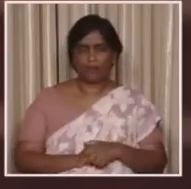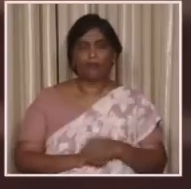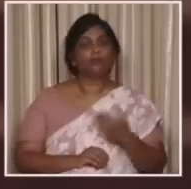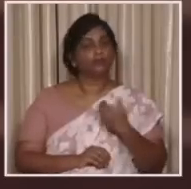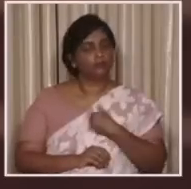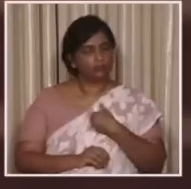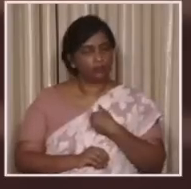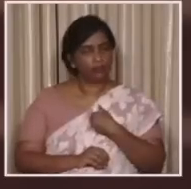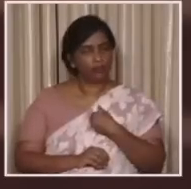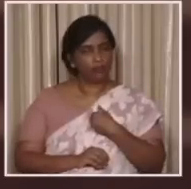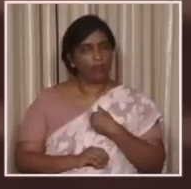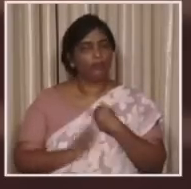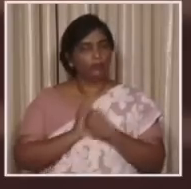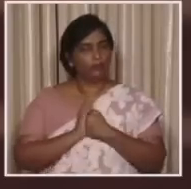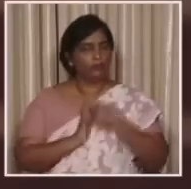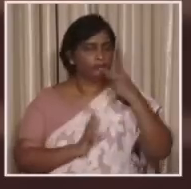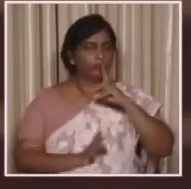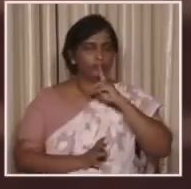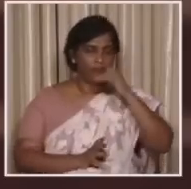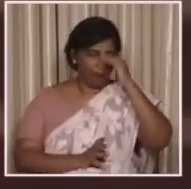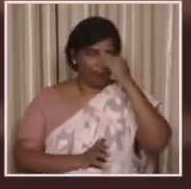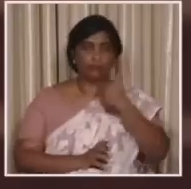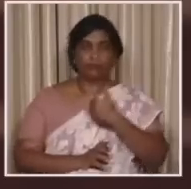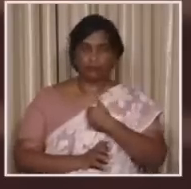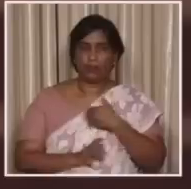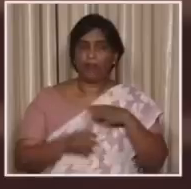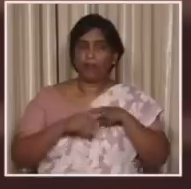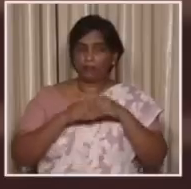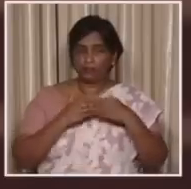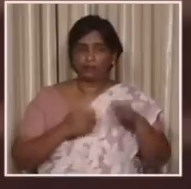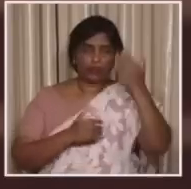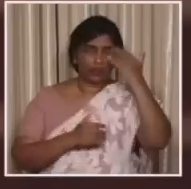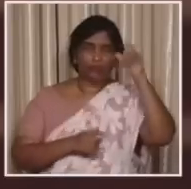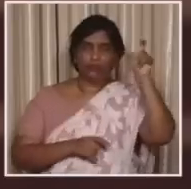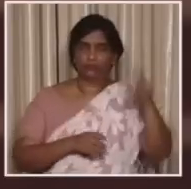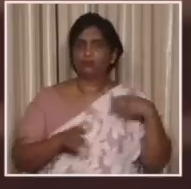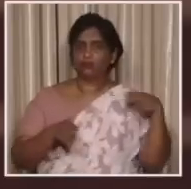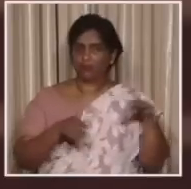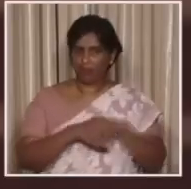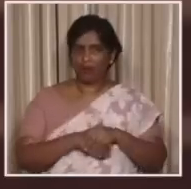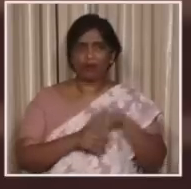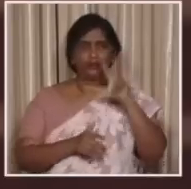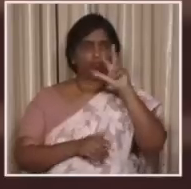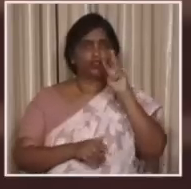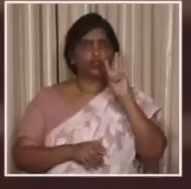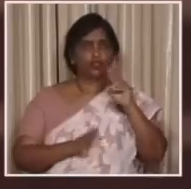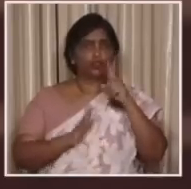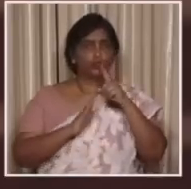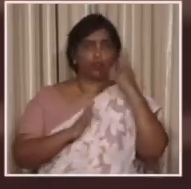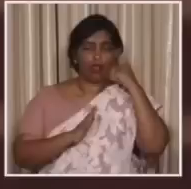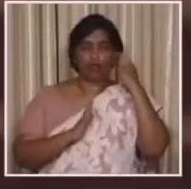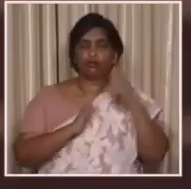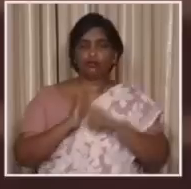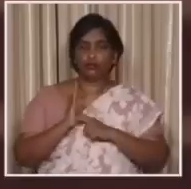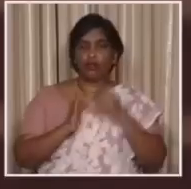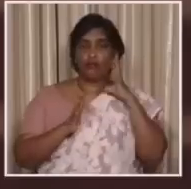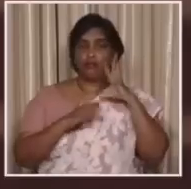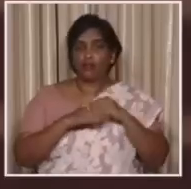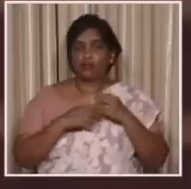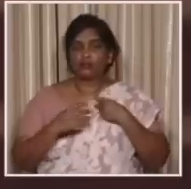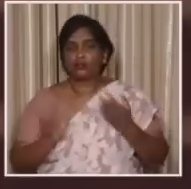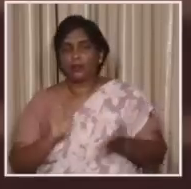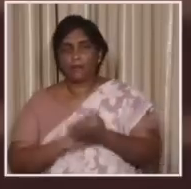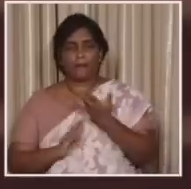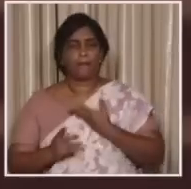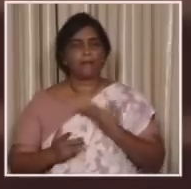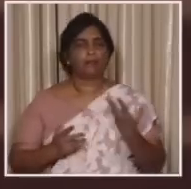මම ගරු නියෝජ්‍ය කතානායකතුමනි මම කසාද බැඳලා දෙමළ කාන්තාවක්. 83 කළු ජූලිය වෙලාවදී මට නෝනාව එක්කගෙන එළියට බහින්න බැරි